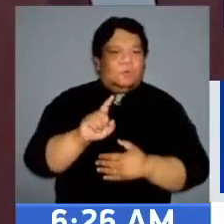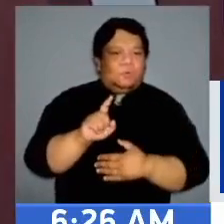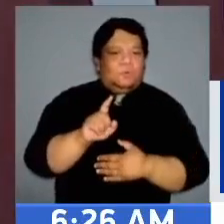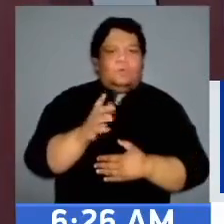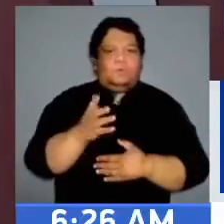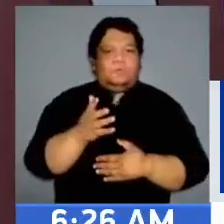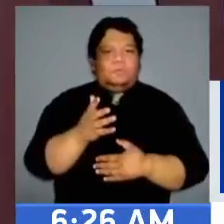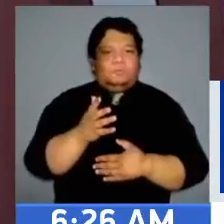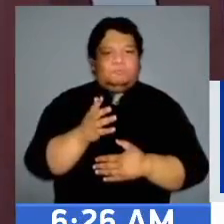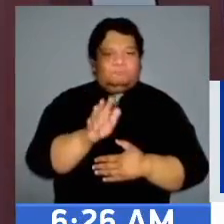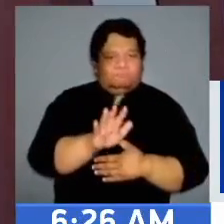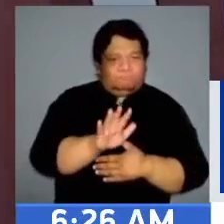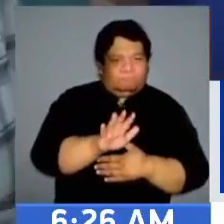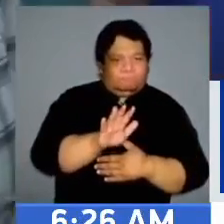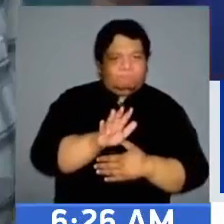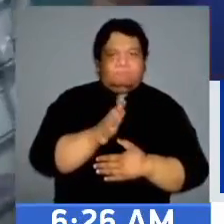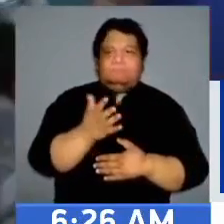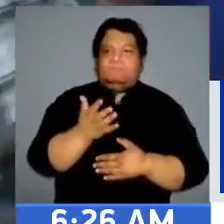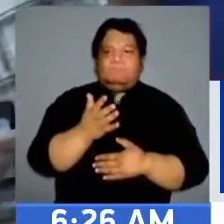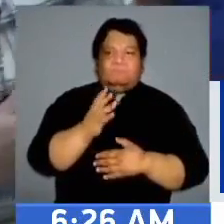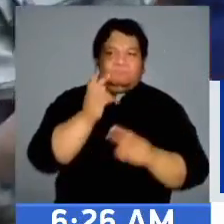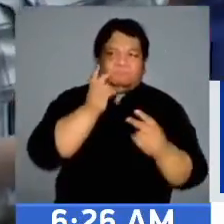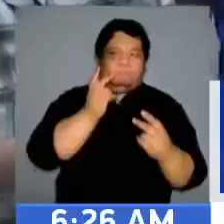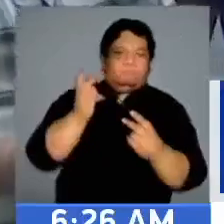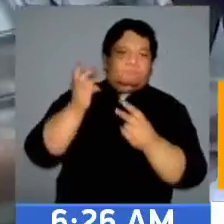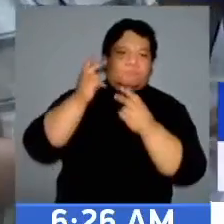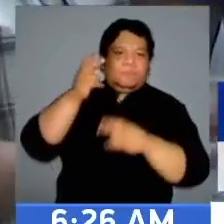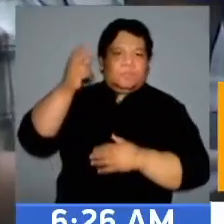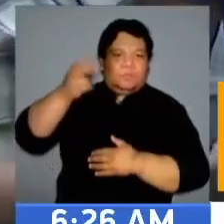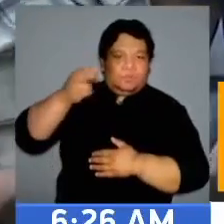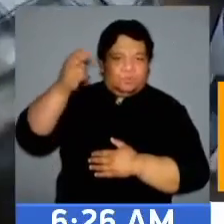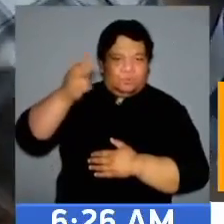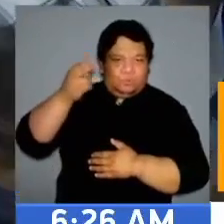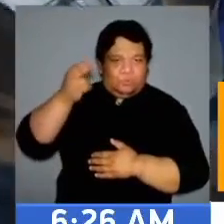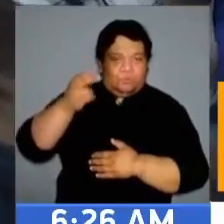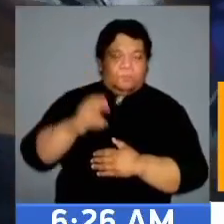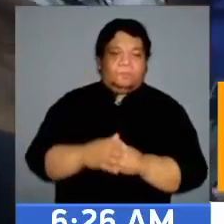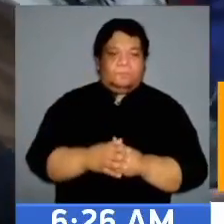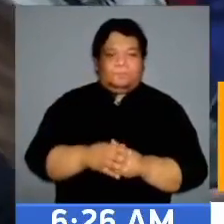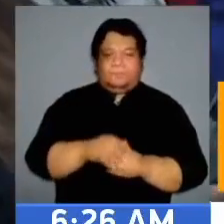pagbabaliktanaw sa ating historia. Sana in a way, itong Pulang Araw is maging